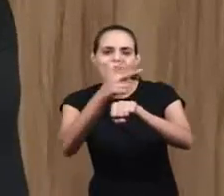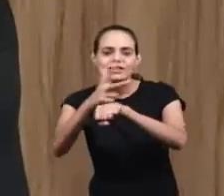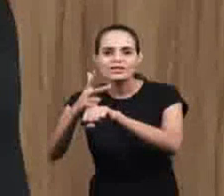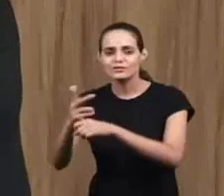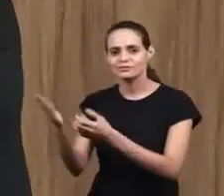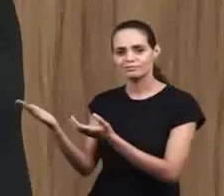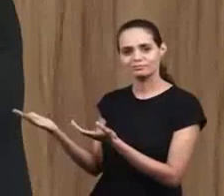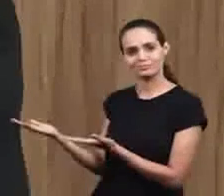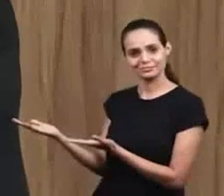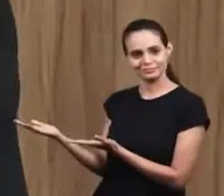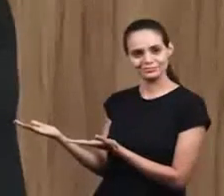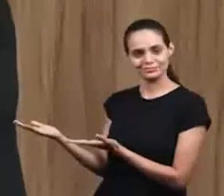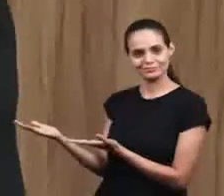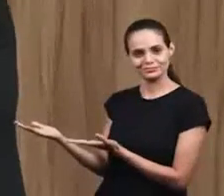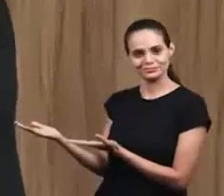Was für ein Segen.